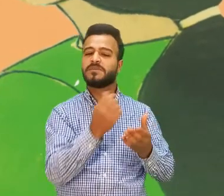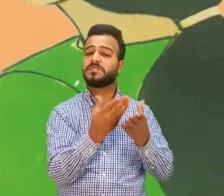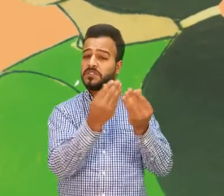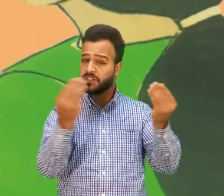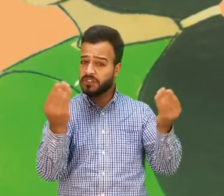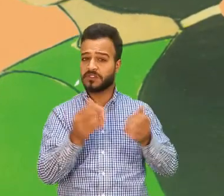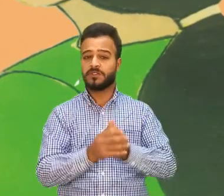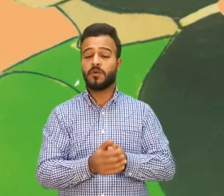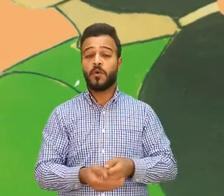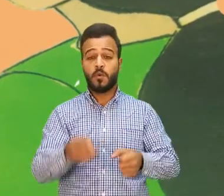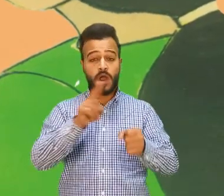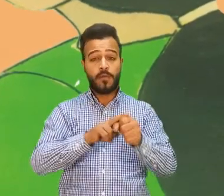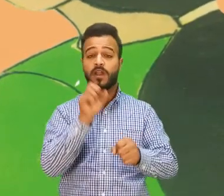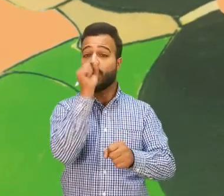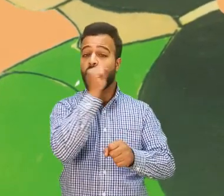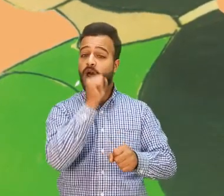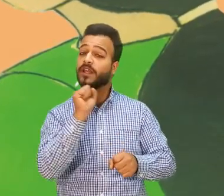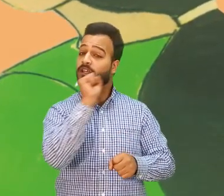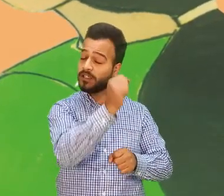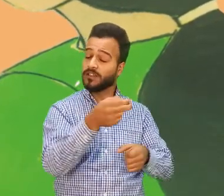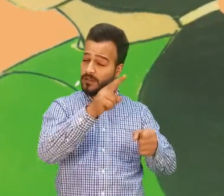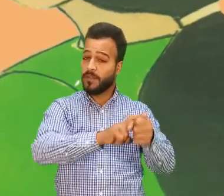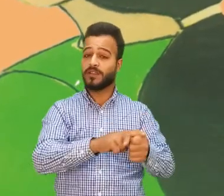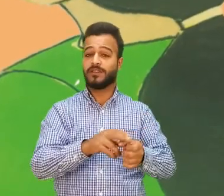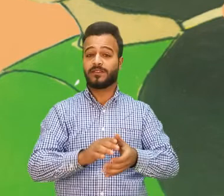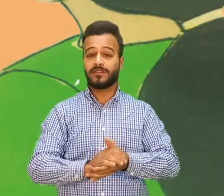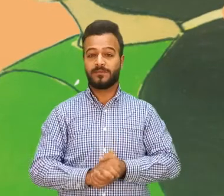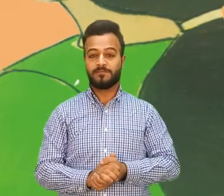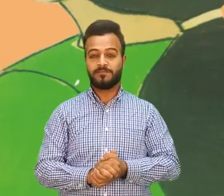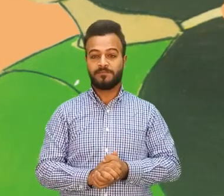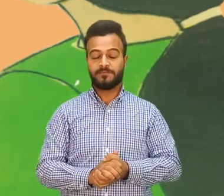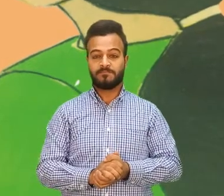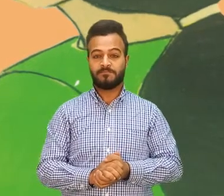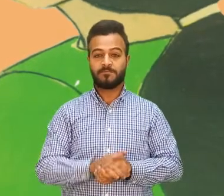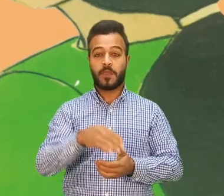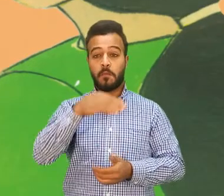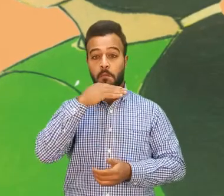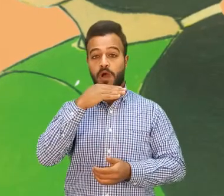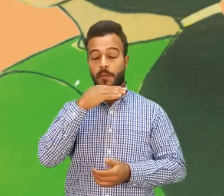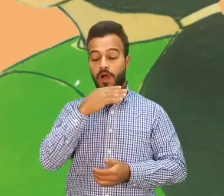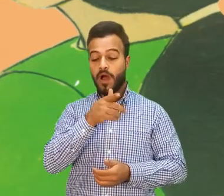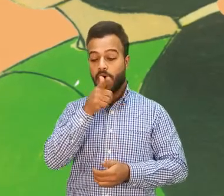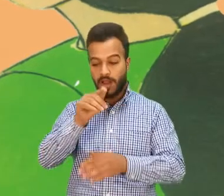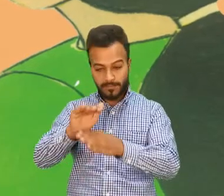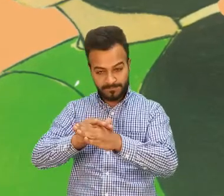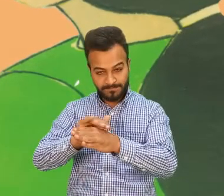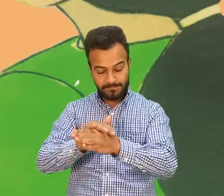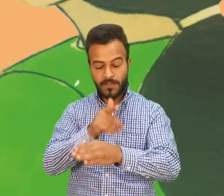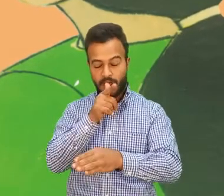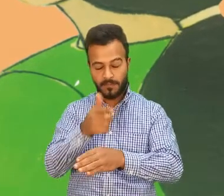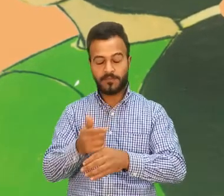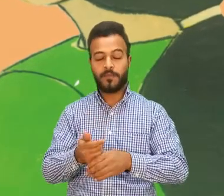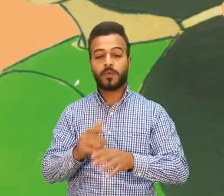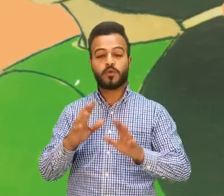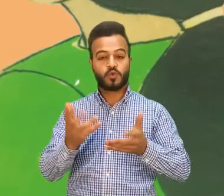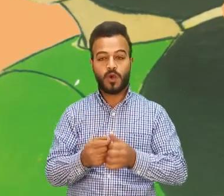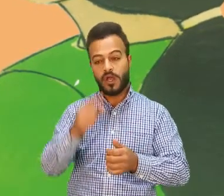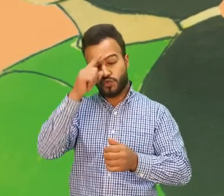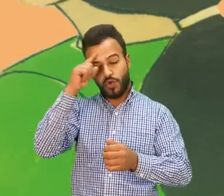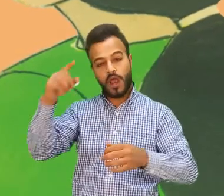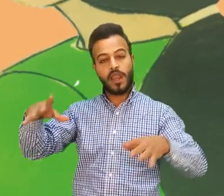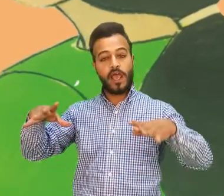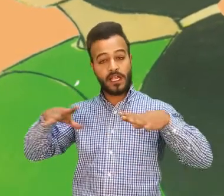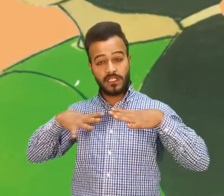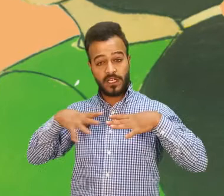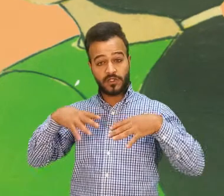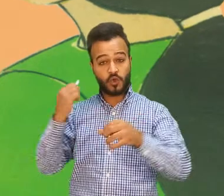كثيرة وسيغني لك أيضا. أضاف الأب مطمئنا: سأخذ إجازة